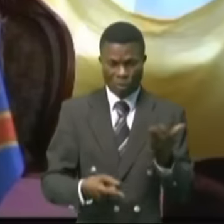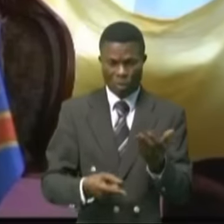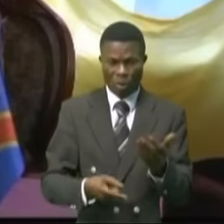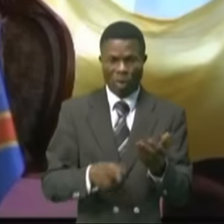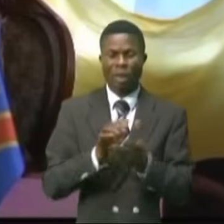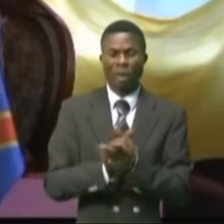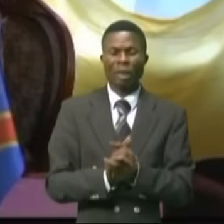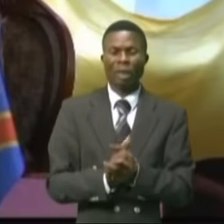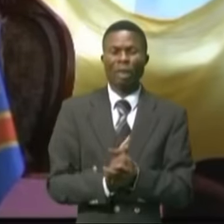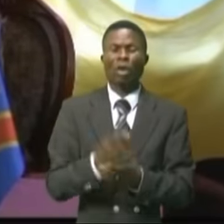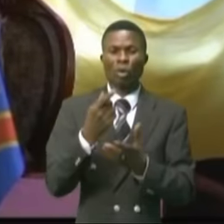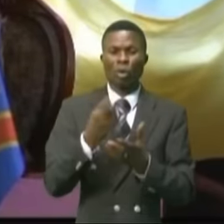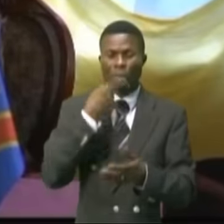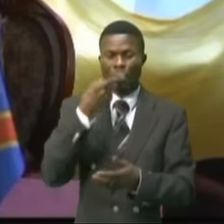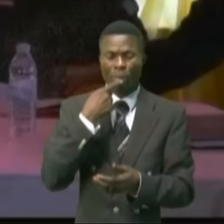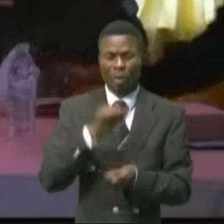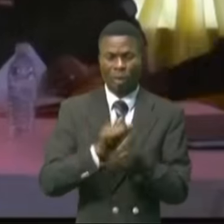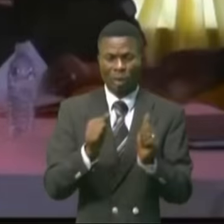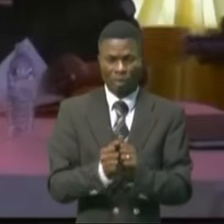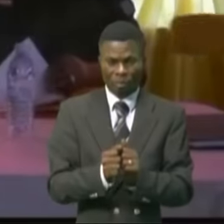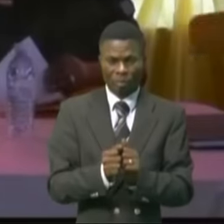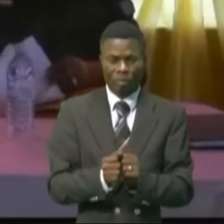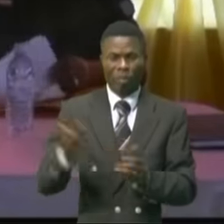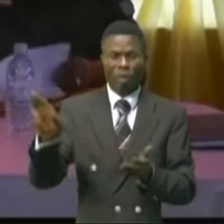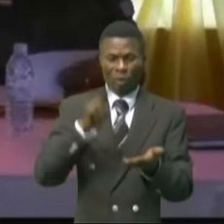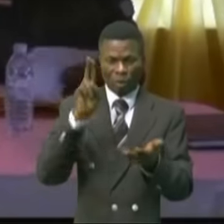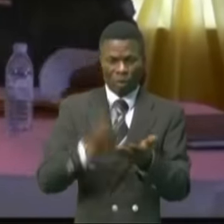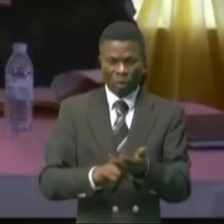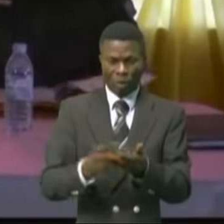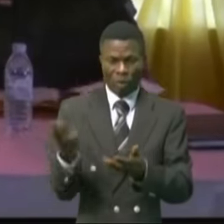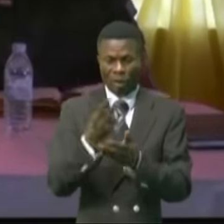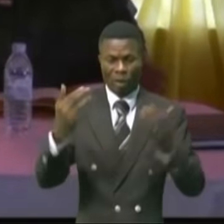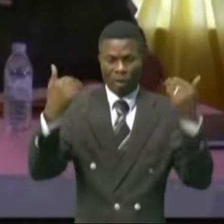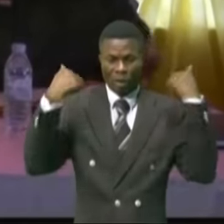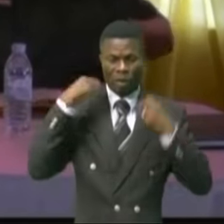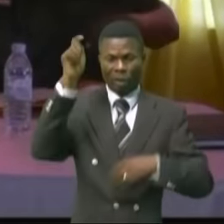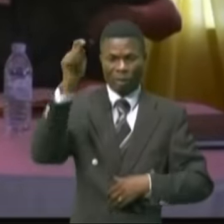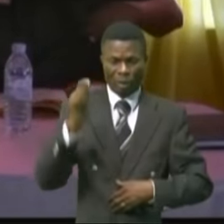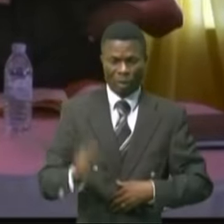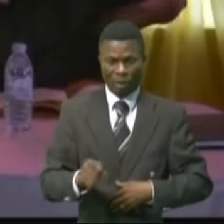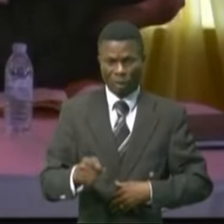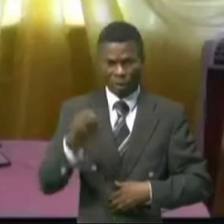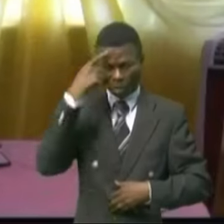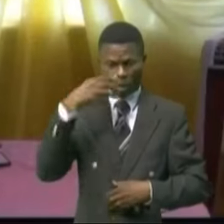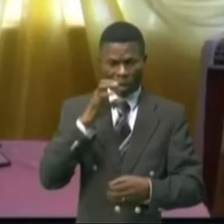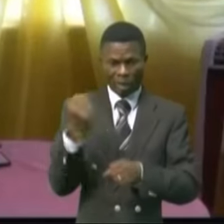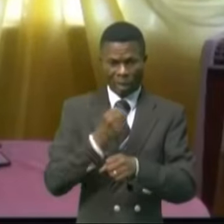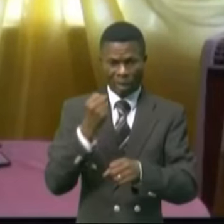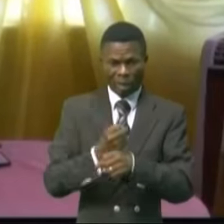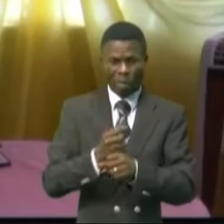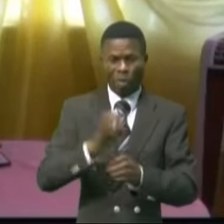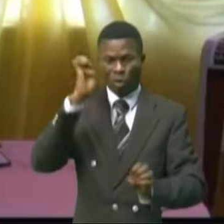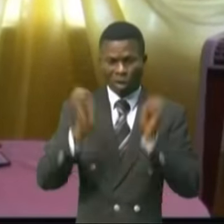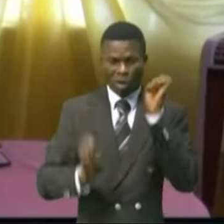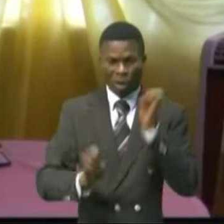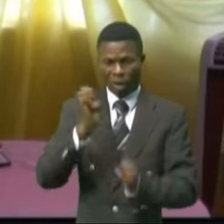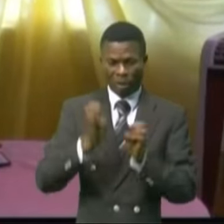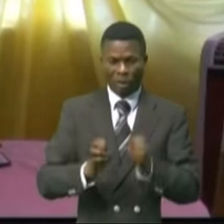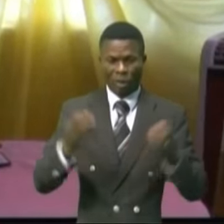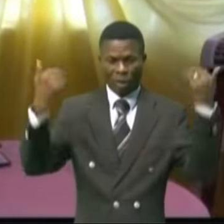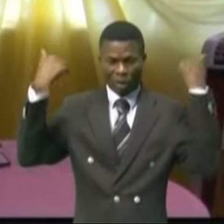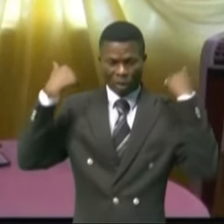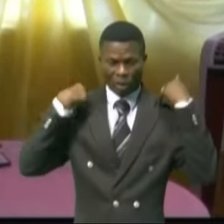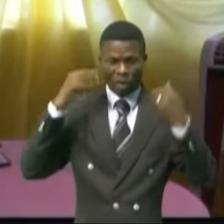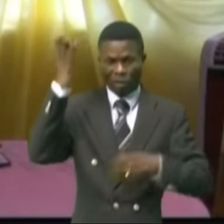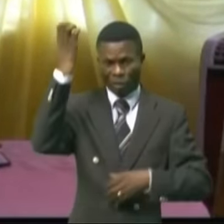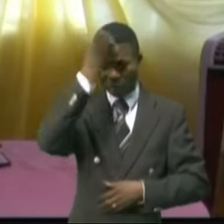Muhoozi Kainerugaba, a été sanctionnée par la signature par les deux chefs des armées du rapport d'évaluation. Dans son mot de bienvenue, le général Tchouwe a